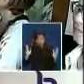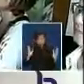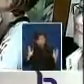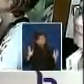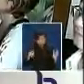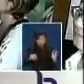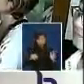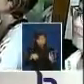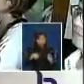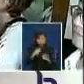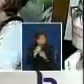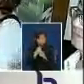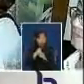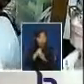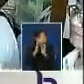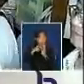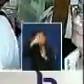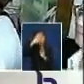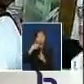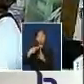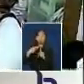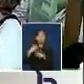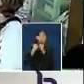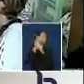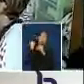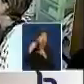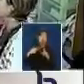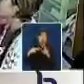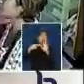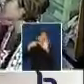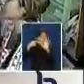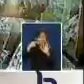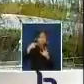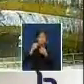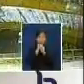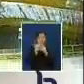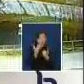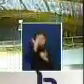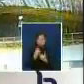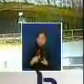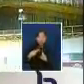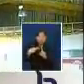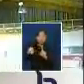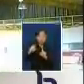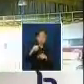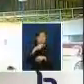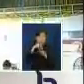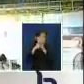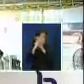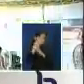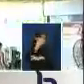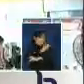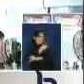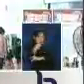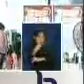นนะครับตอนที่ระบาดมากๆแสนคนนะ ครับ ปีนี้ไข้หวัดใหญ่ดีมากๆเลยแล้วก็การฉีดวัคซีนก็ดีมากๆสำหรับ